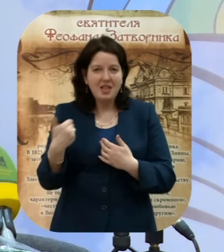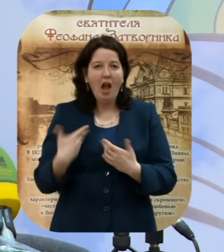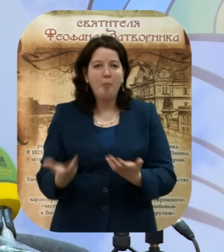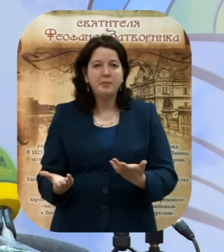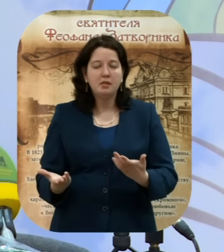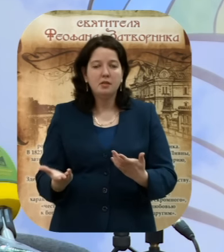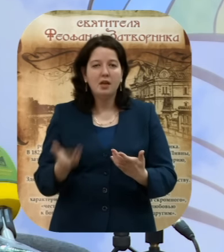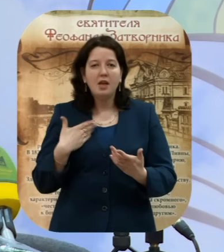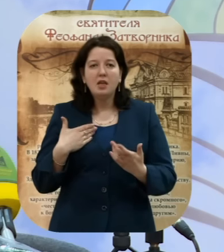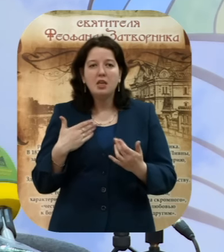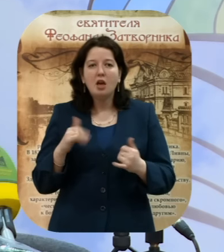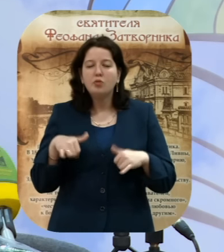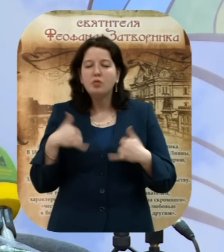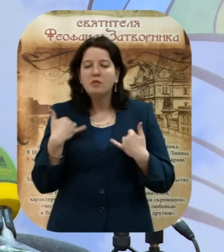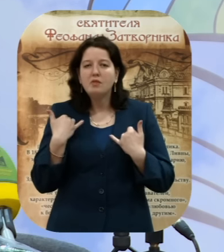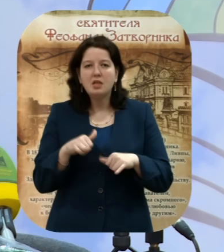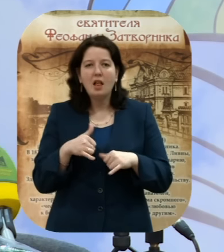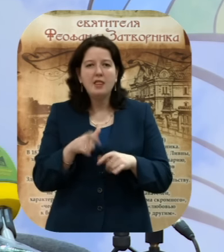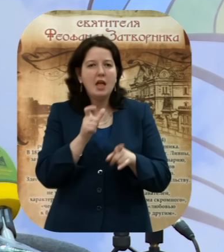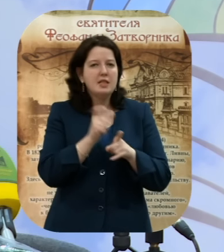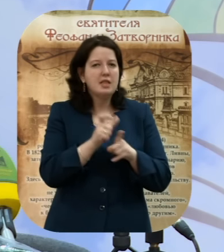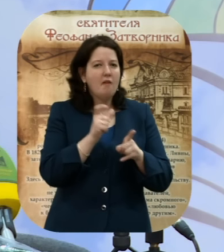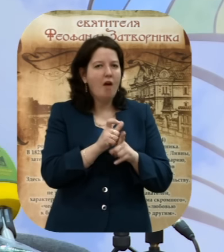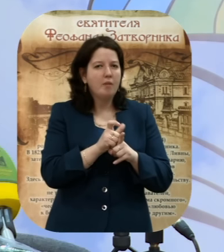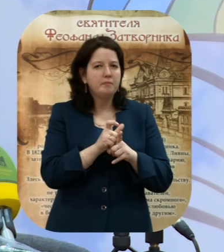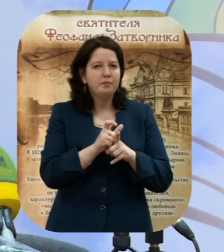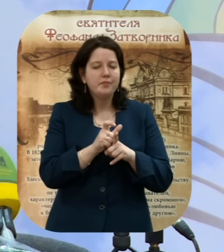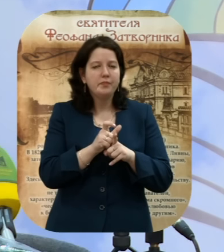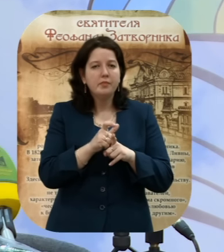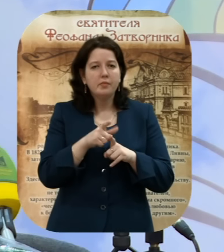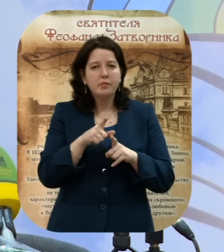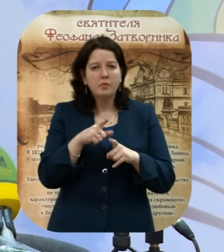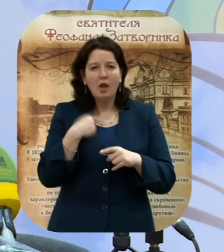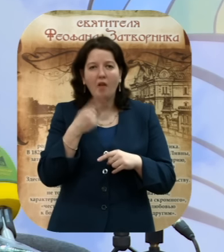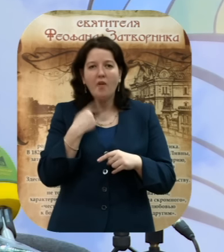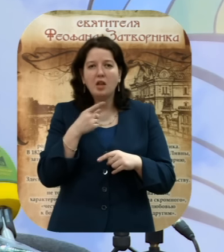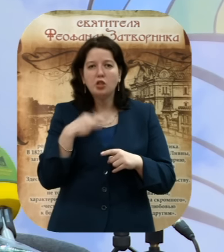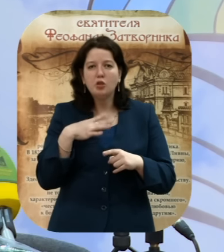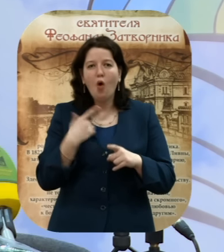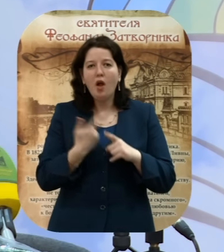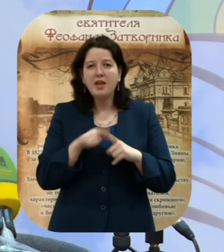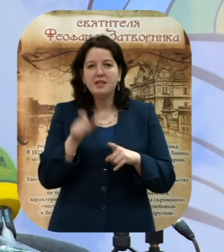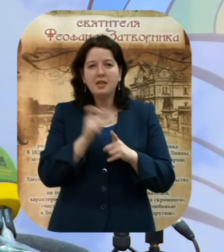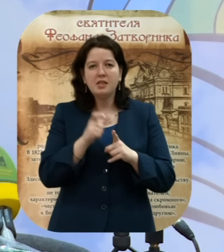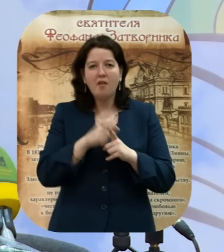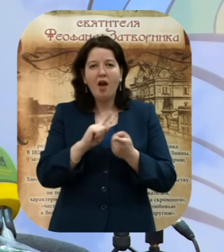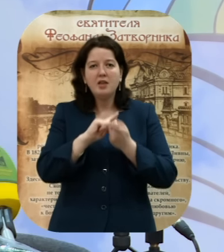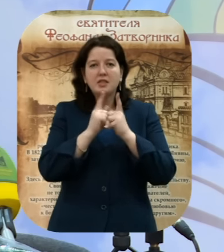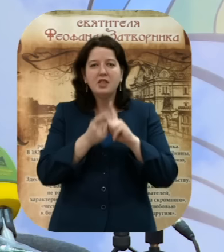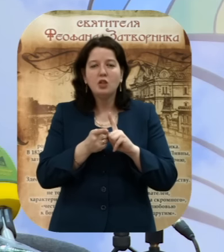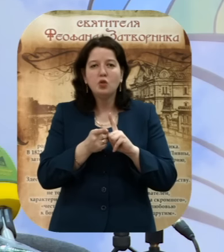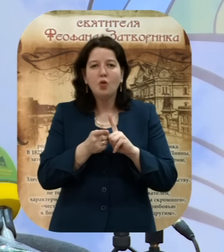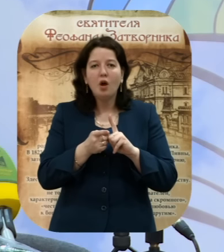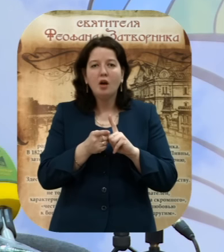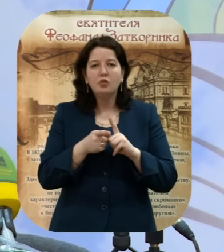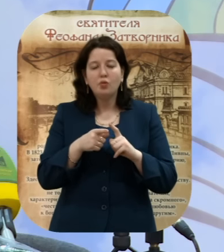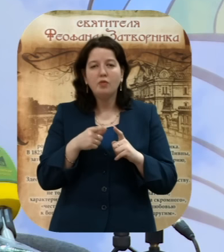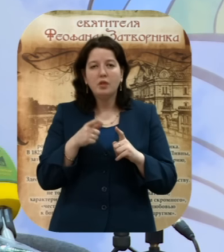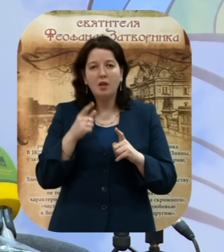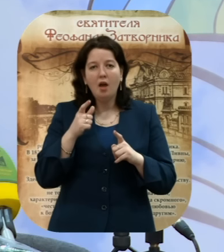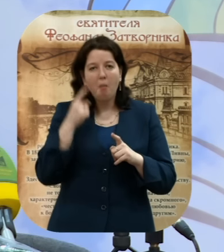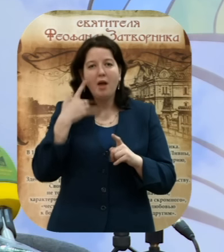И поразительные слова произносит, которые, может быть, теперь становятся немножко понятными, блаженны